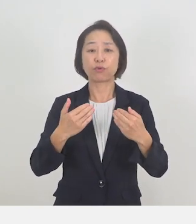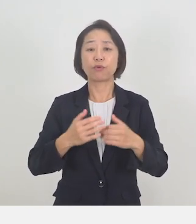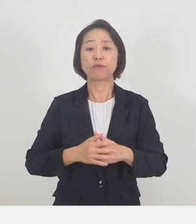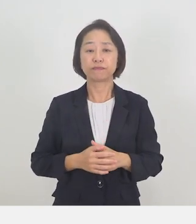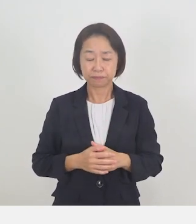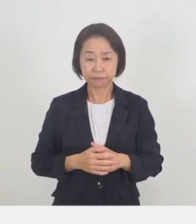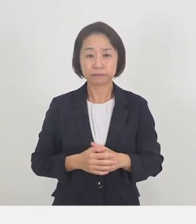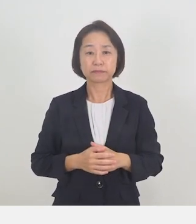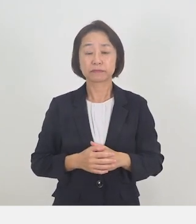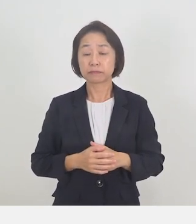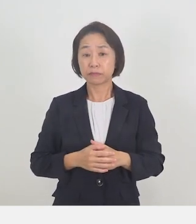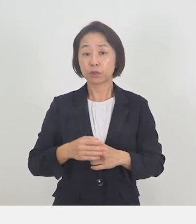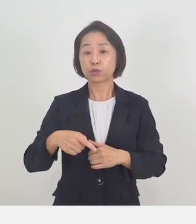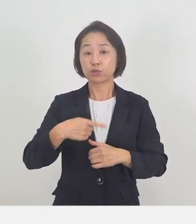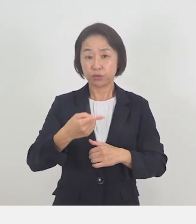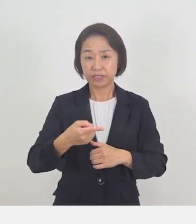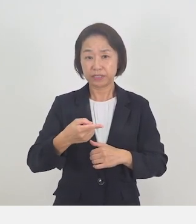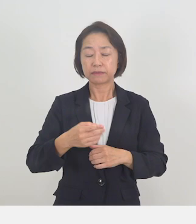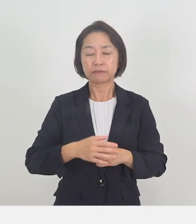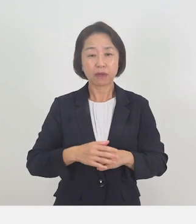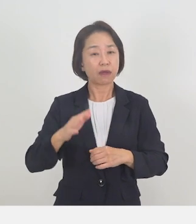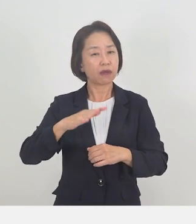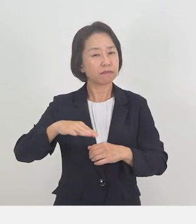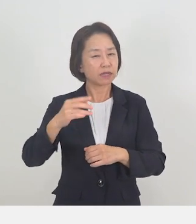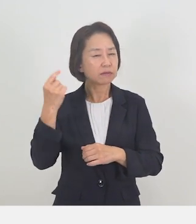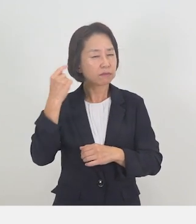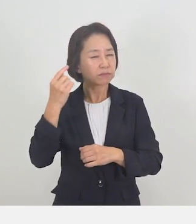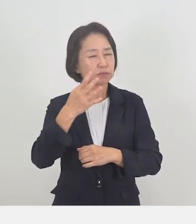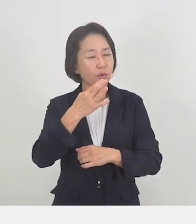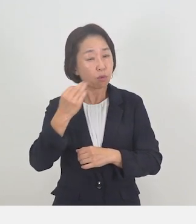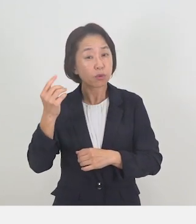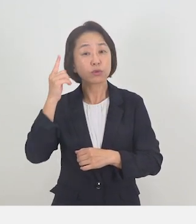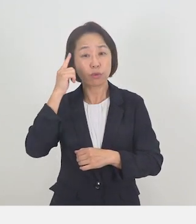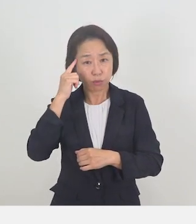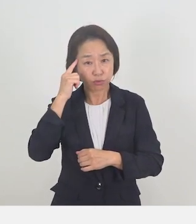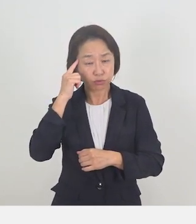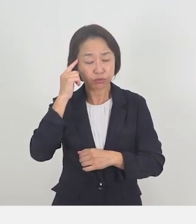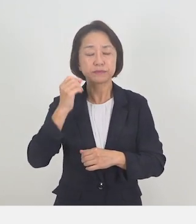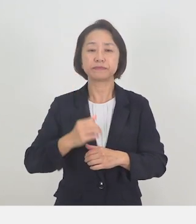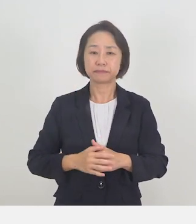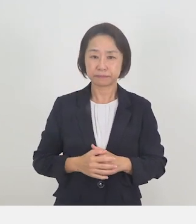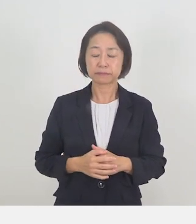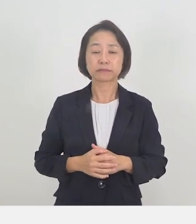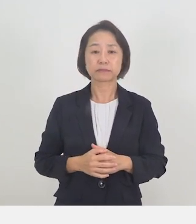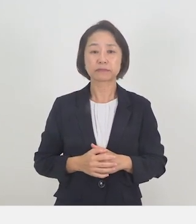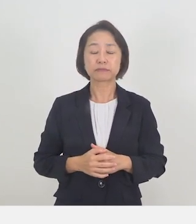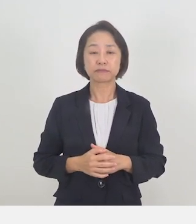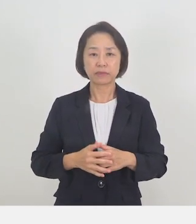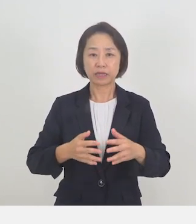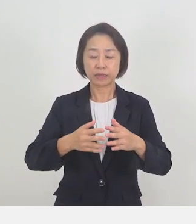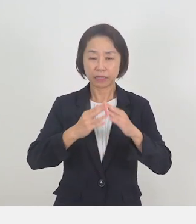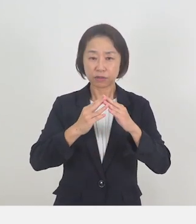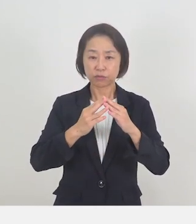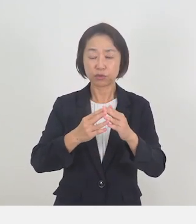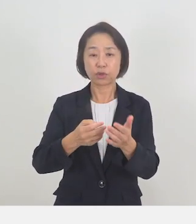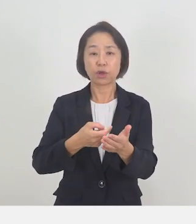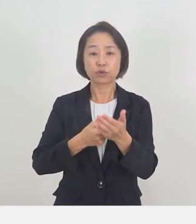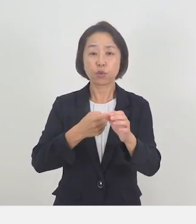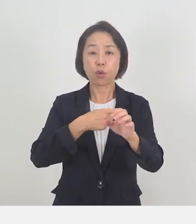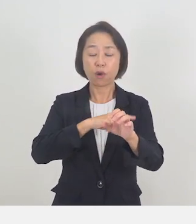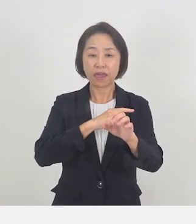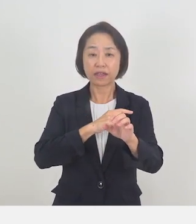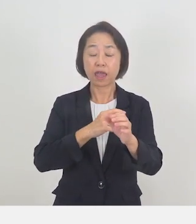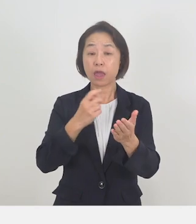少し視点を変えて皆様も最近耳にすることが多くなったのではないかと思われる建築物省エネ法